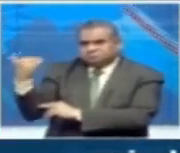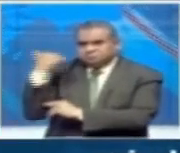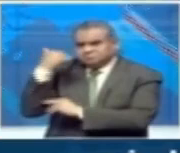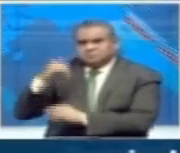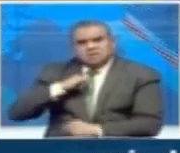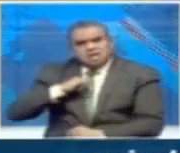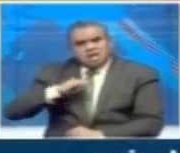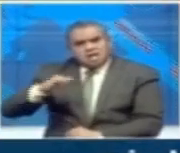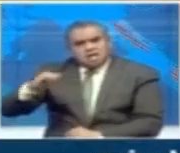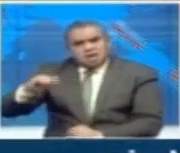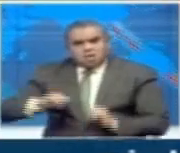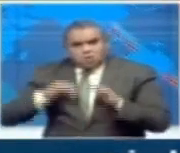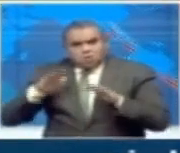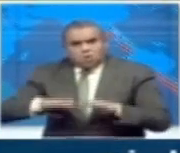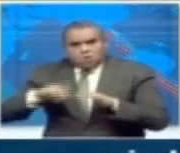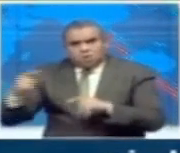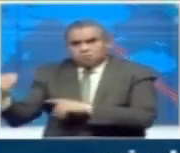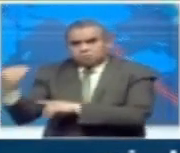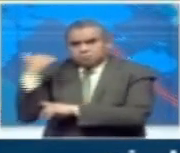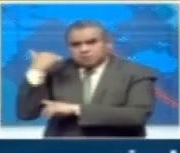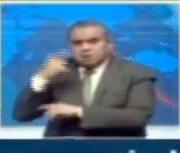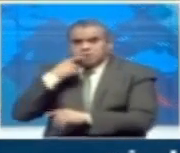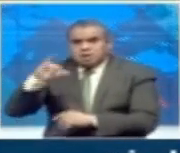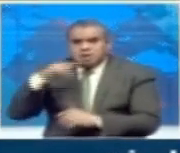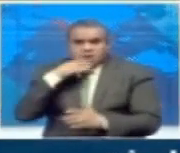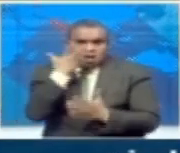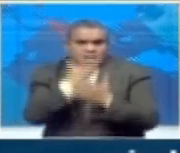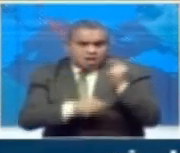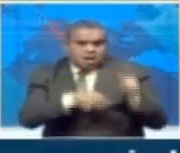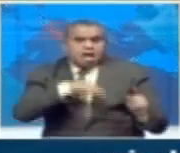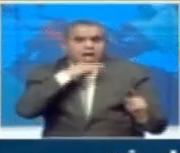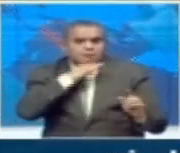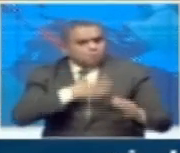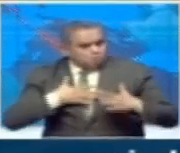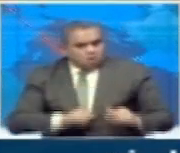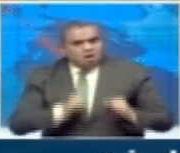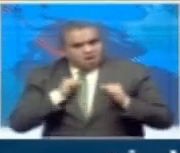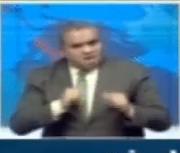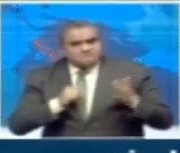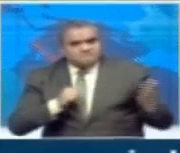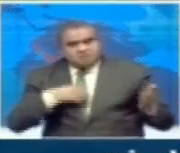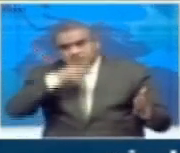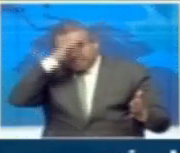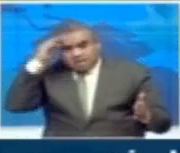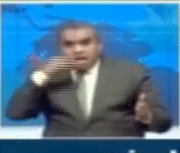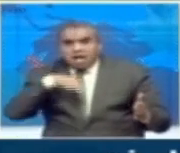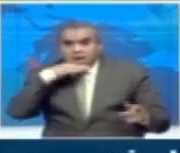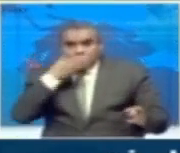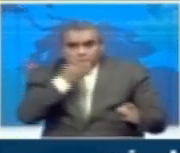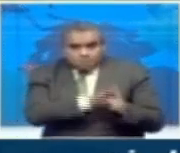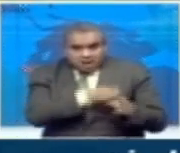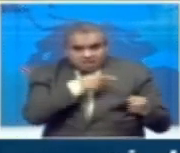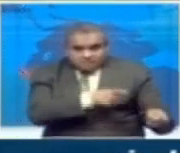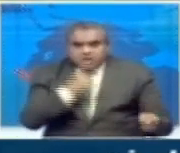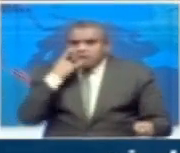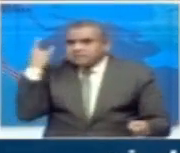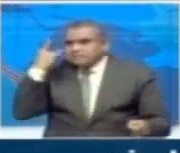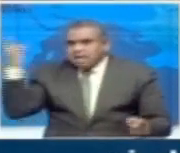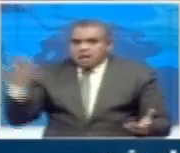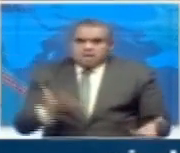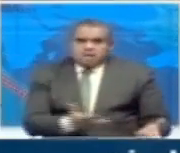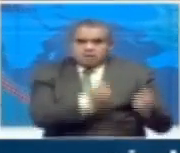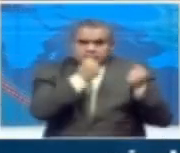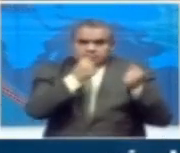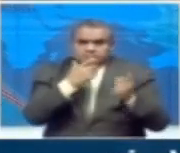أوقات حياتنا، لأنها بتقول للابن باباك موجود، إذا كان الأب راح فوزارة الداخلية هي بيتك التاني. بشكر